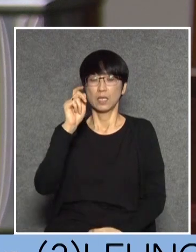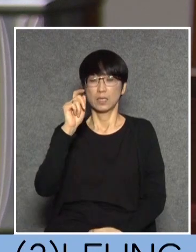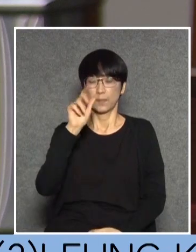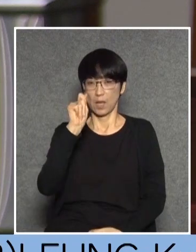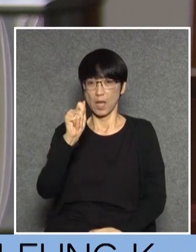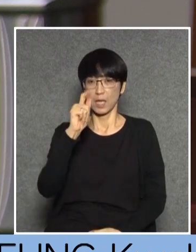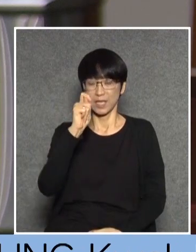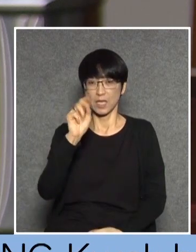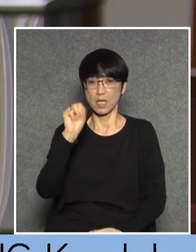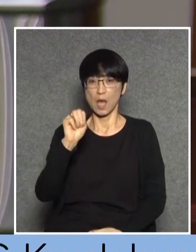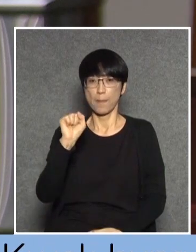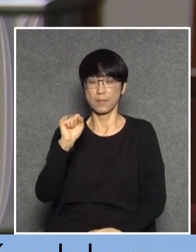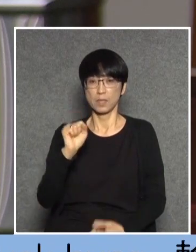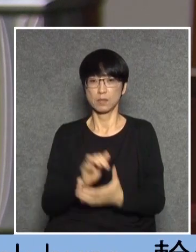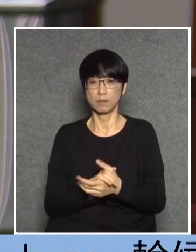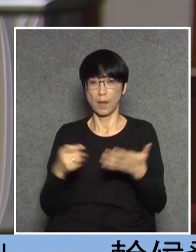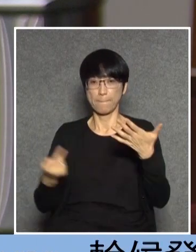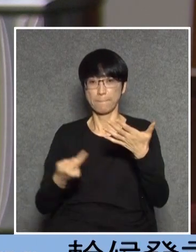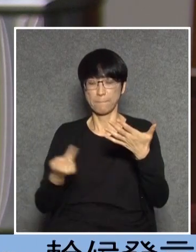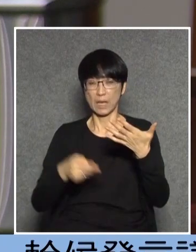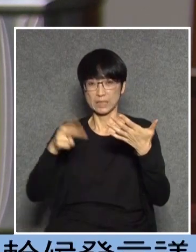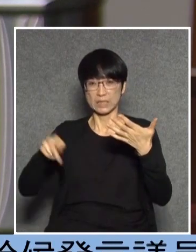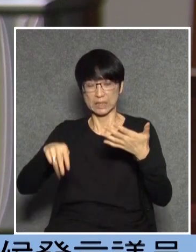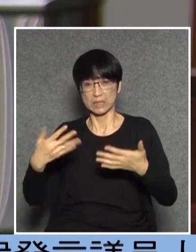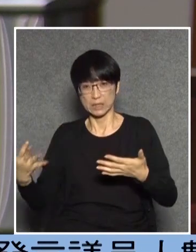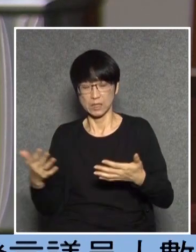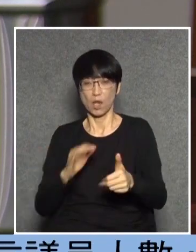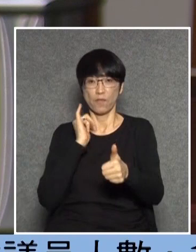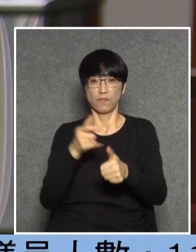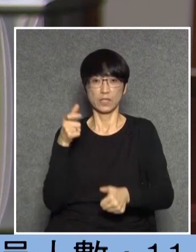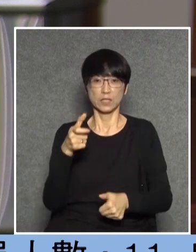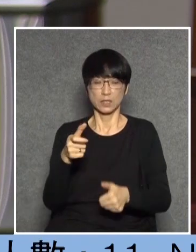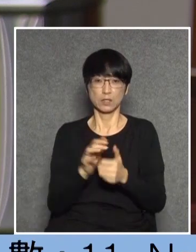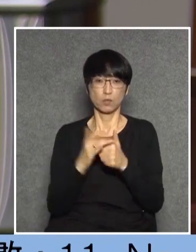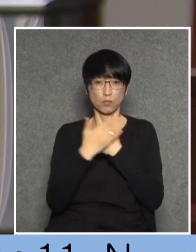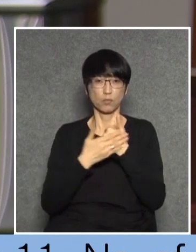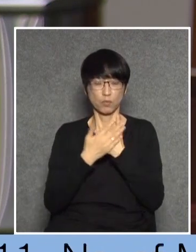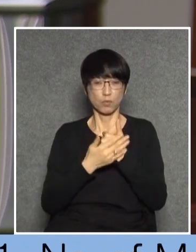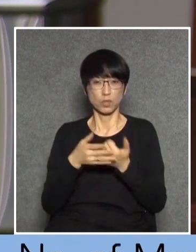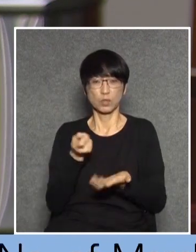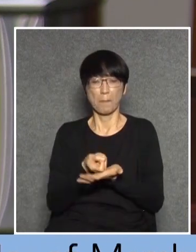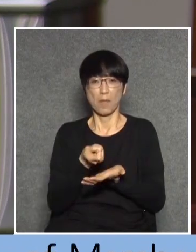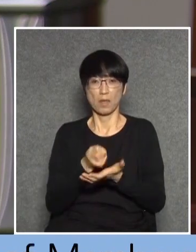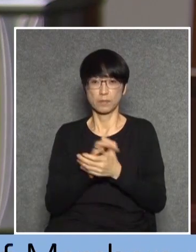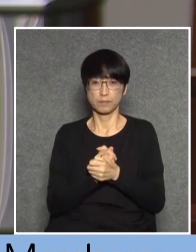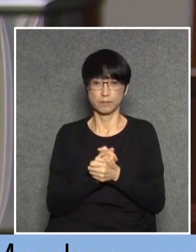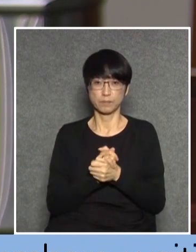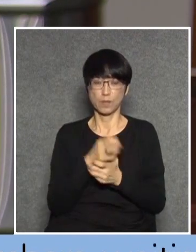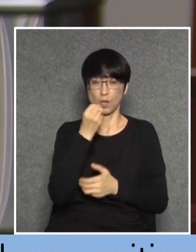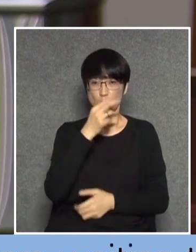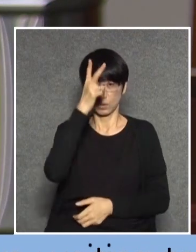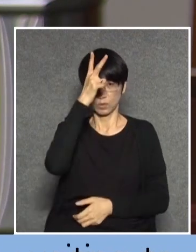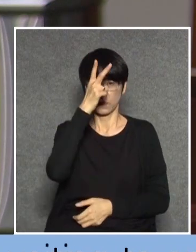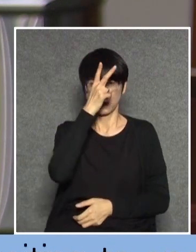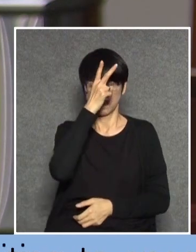遲嘅罰款額係52190蚊，延遲嘅罰款額比維護費仲要低，即係你香港政府就係為